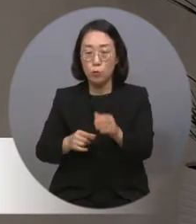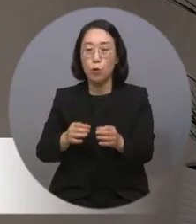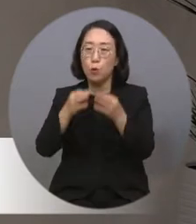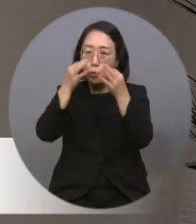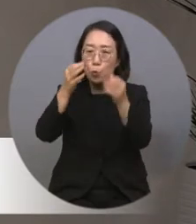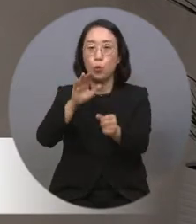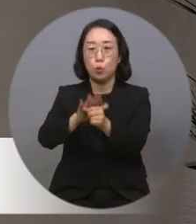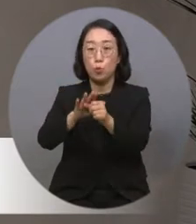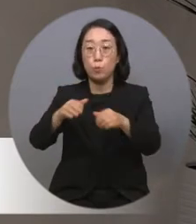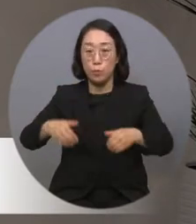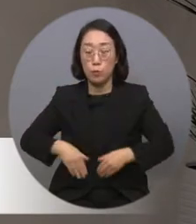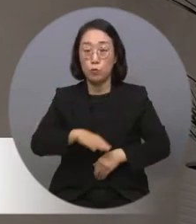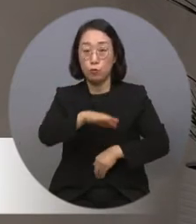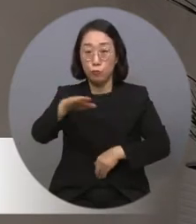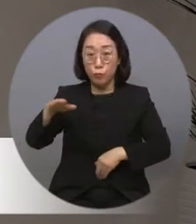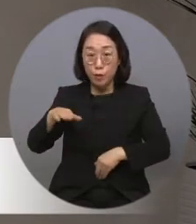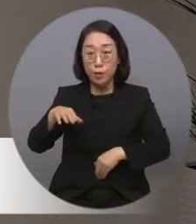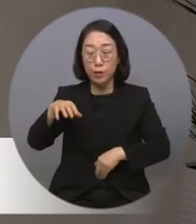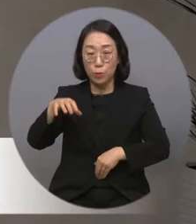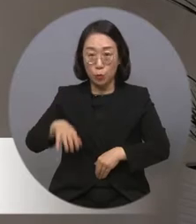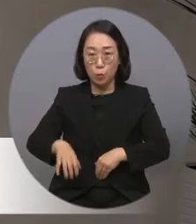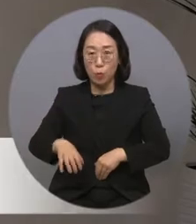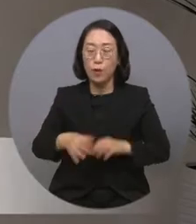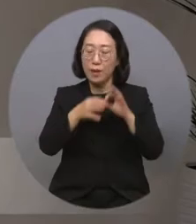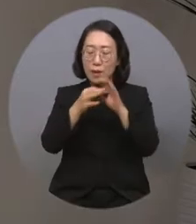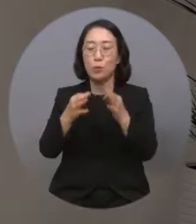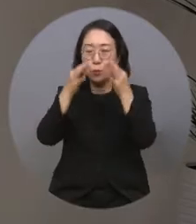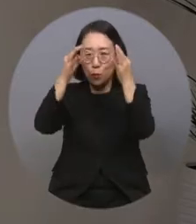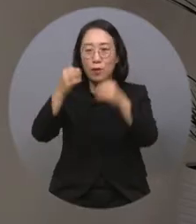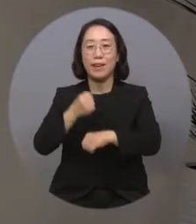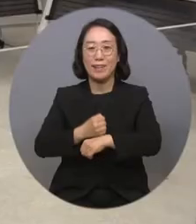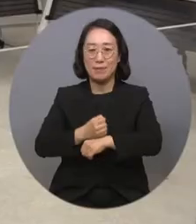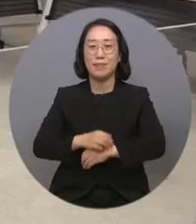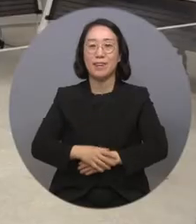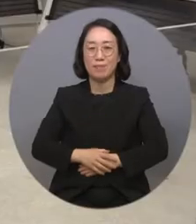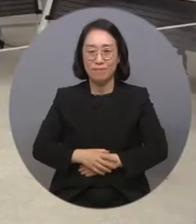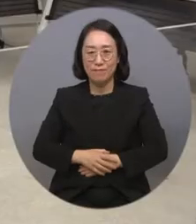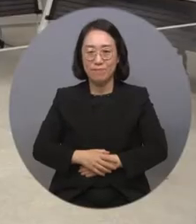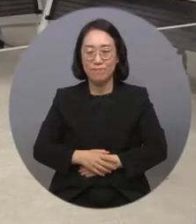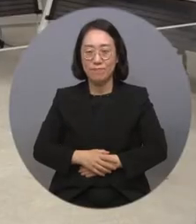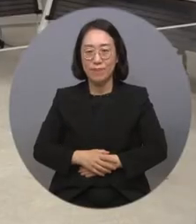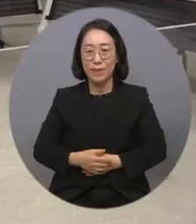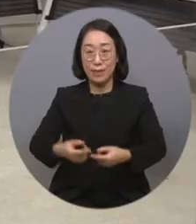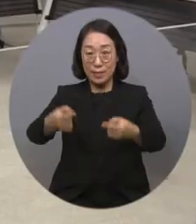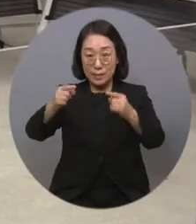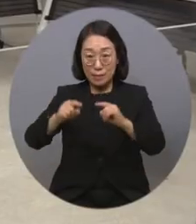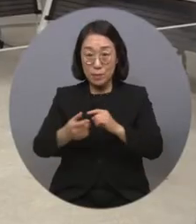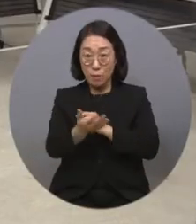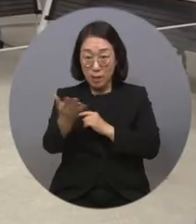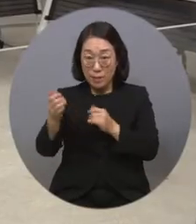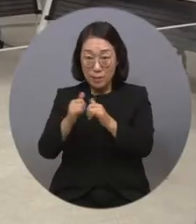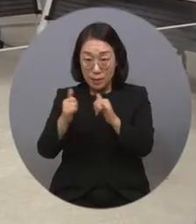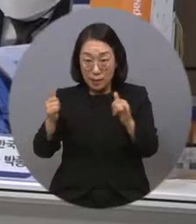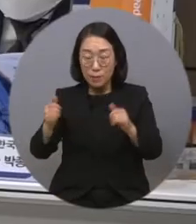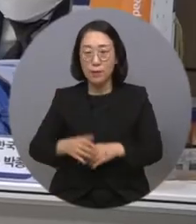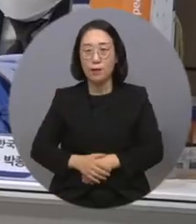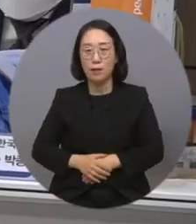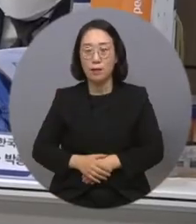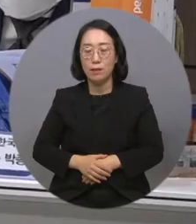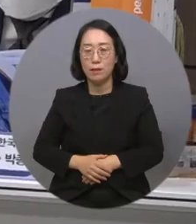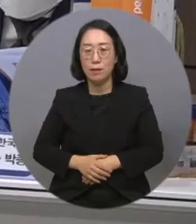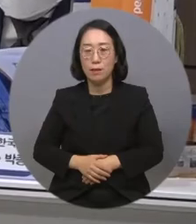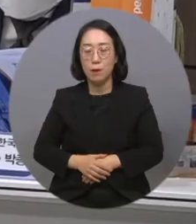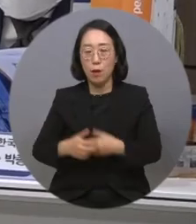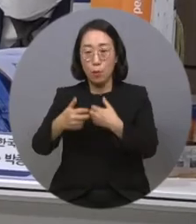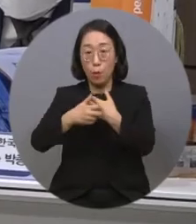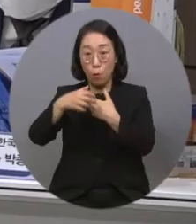필요할 것 같고 저희 기관에서도 많은 노력을 하겠습니다. 네. 간담회 참석 의료 관계자들에게는